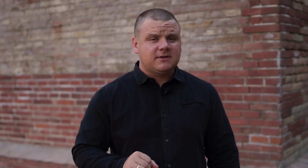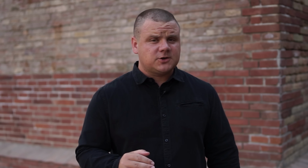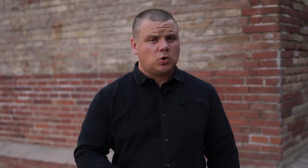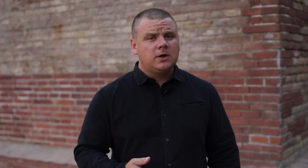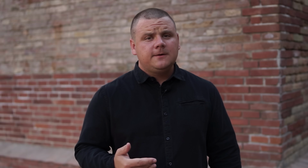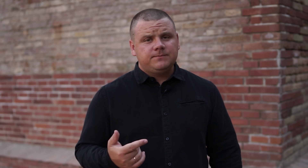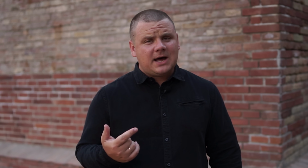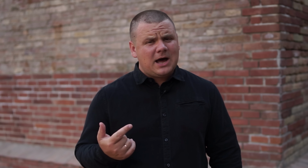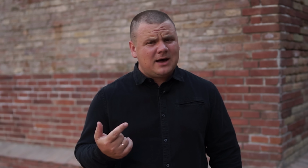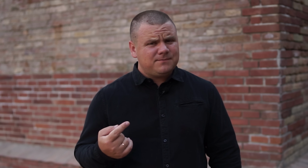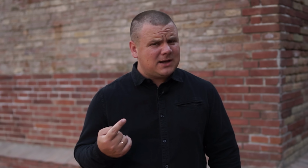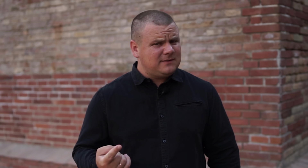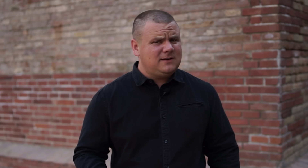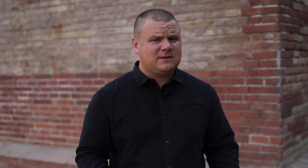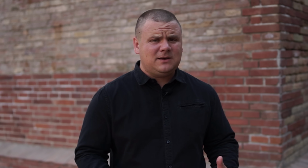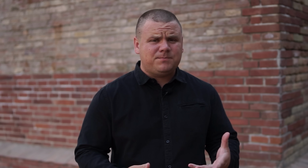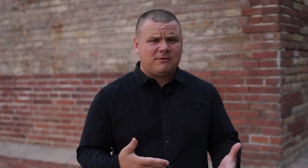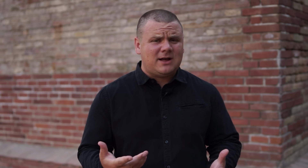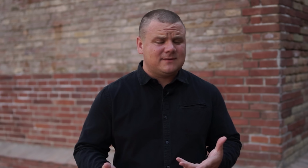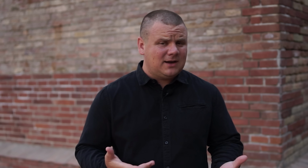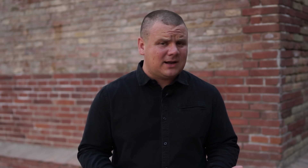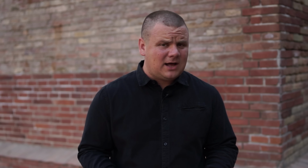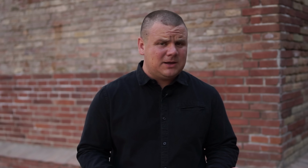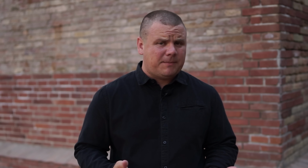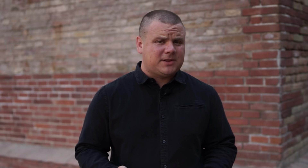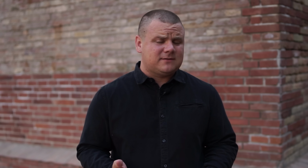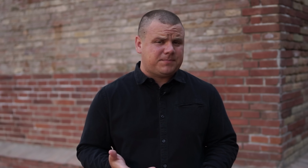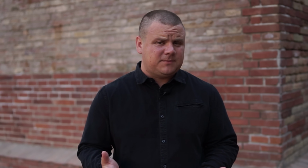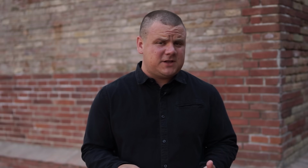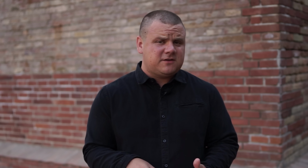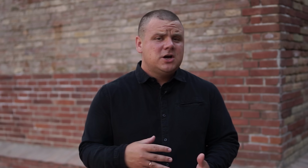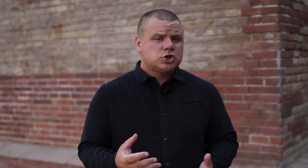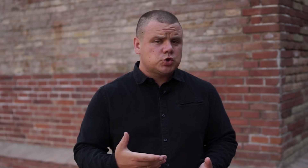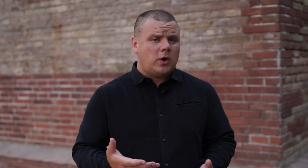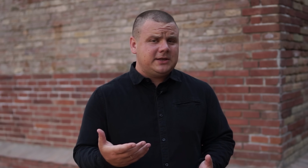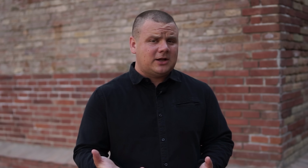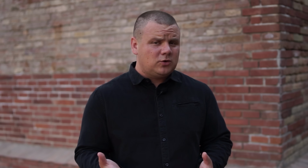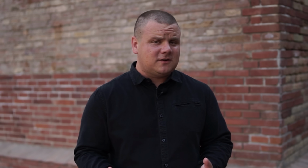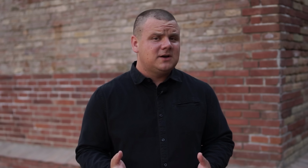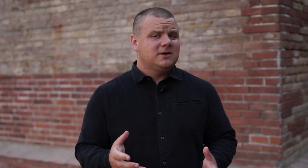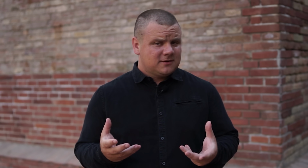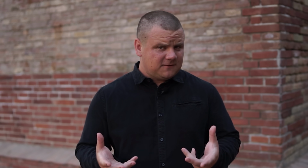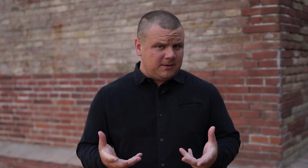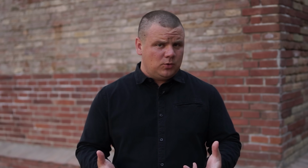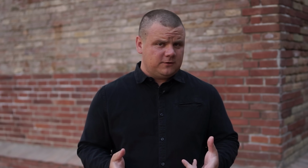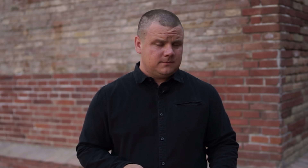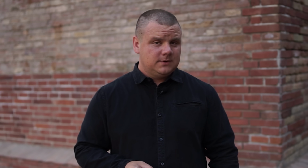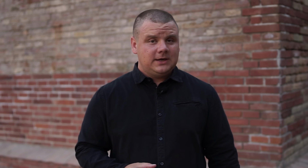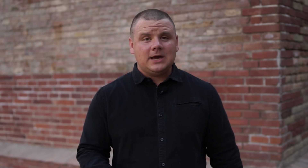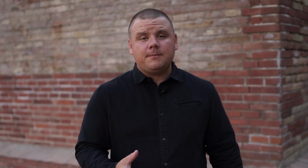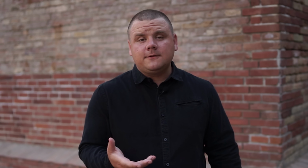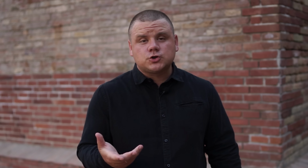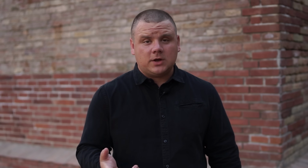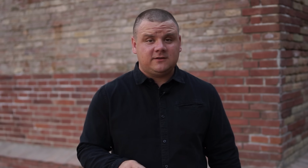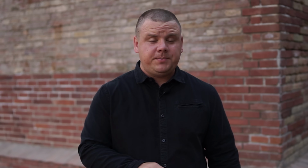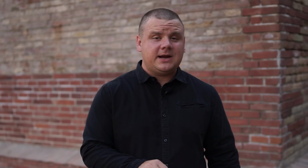Совсем недавно зашел на российские провластные каналы и попытался посмотреть, что они доносят своим людям. И